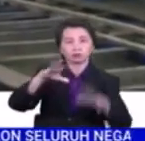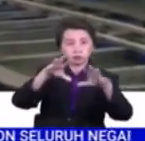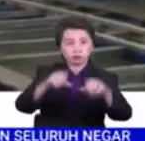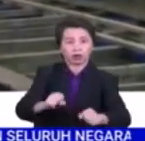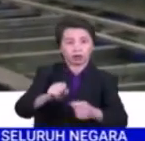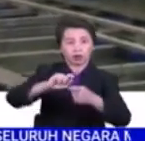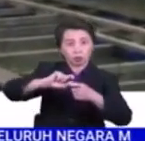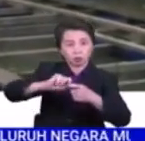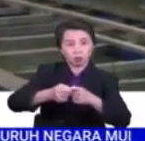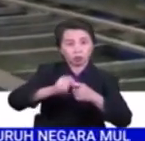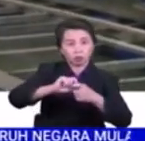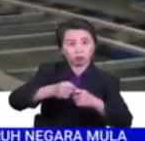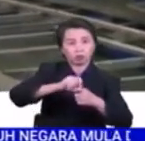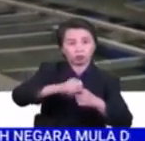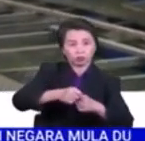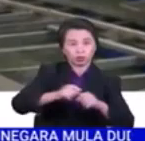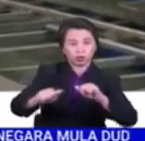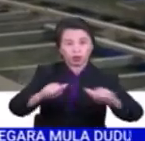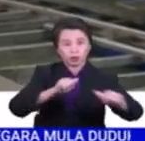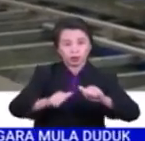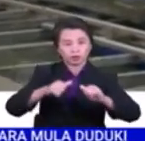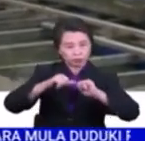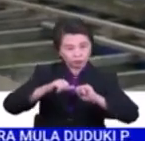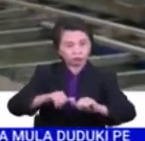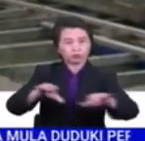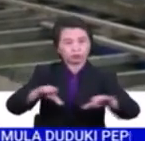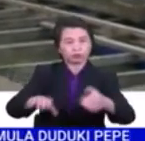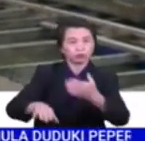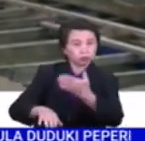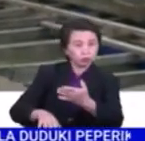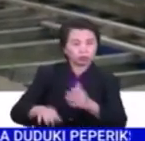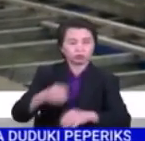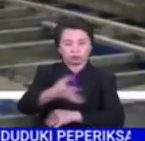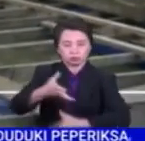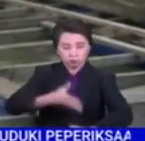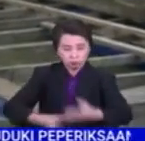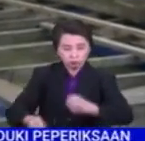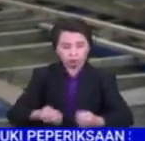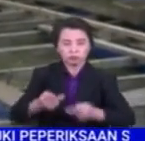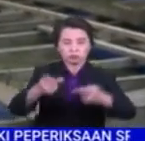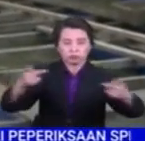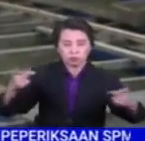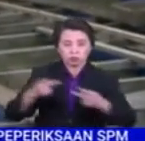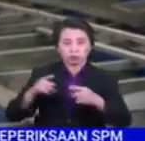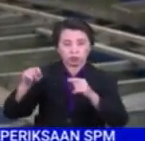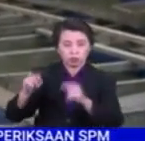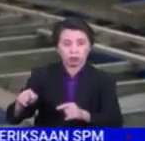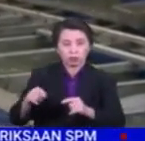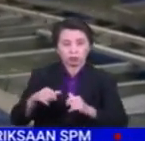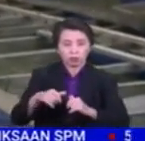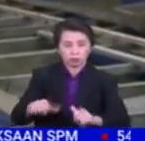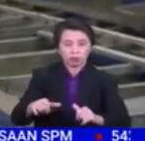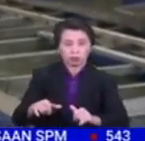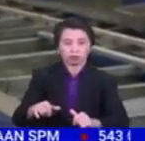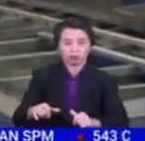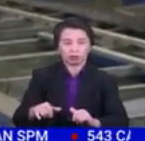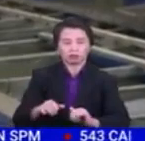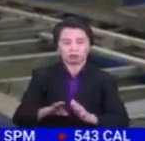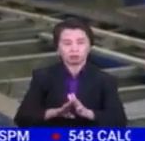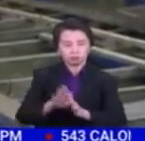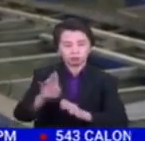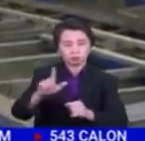udang. Antara aktiviti yang masih dijalankan oleh nelayan sungai di kawasan ini, hasil pembangunan lestari